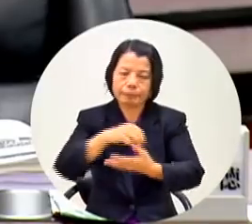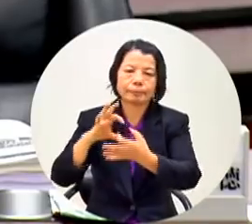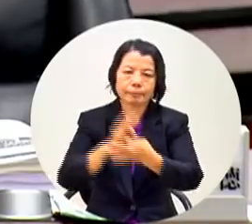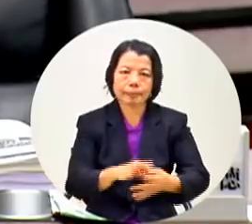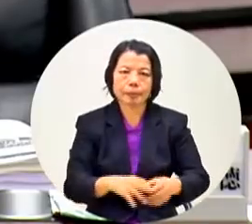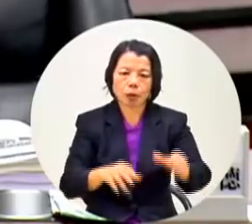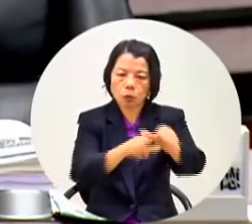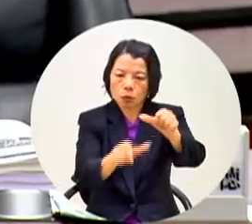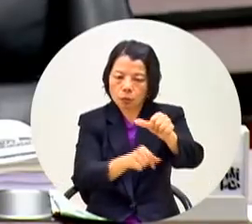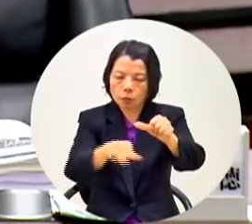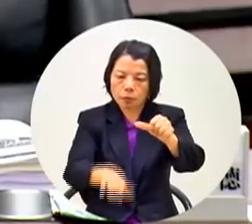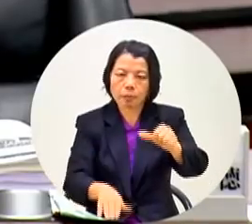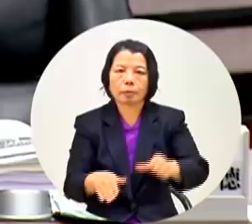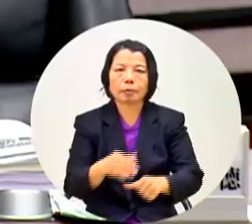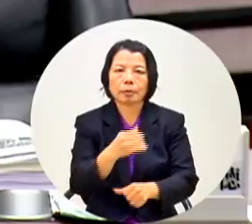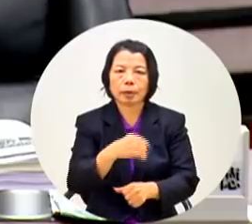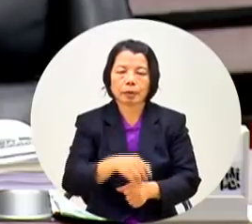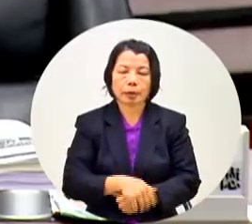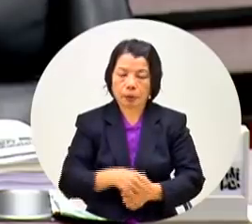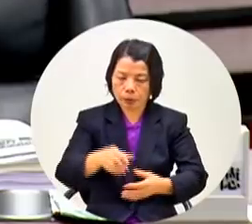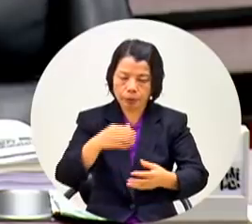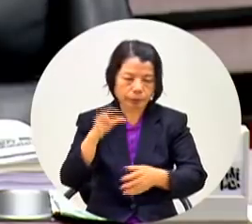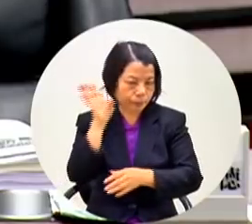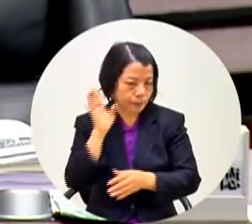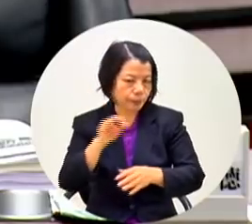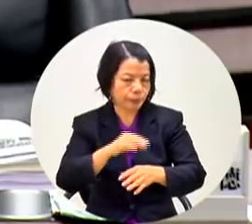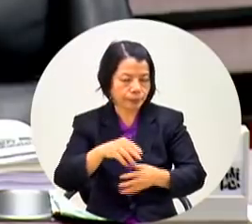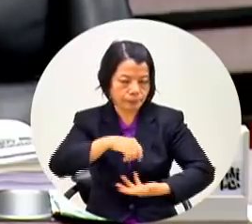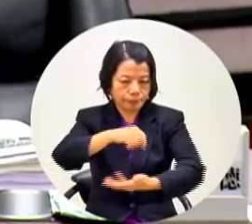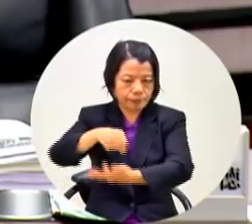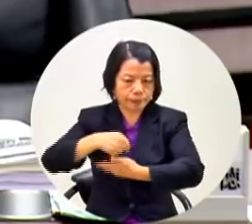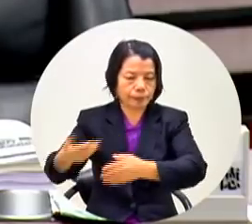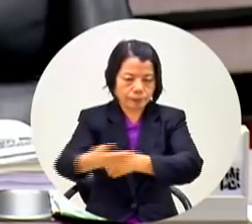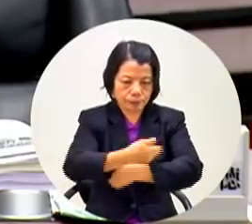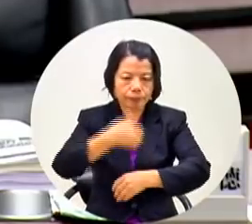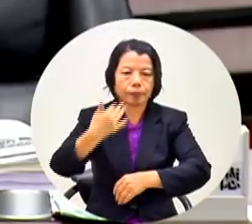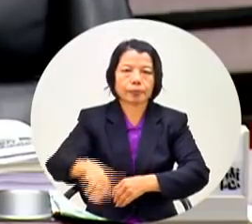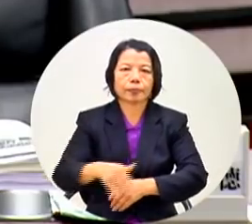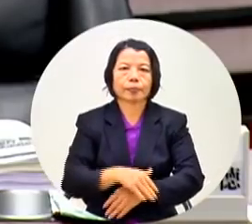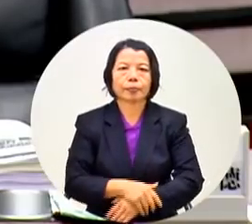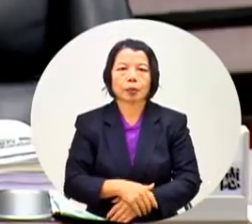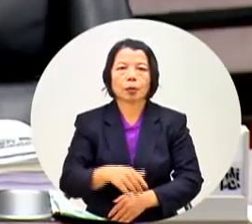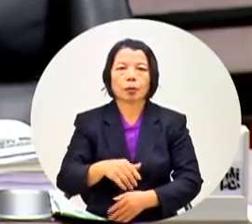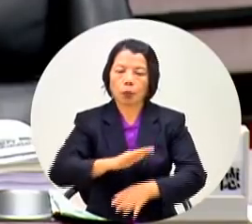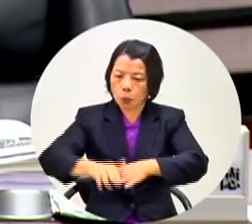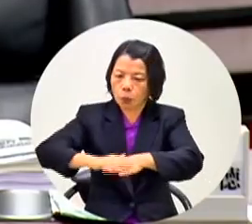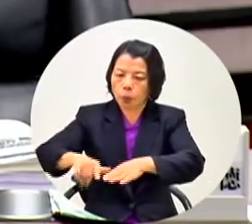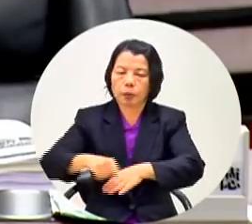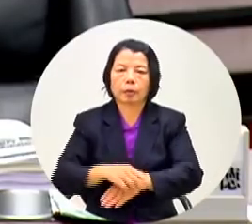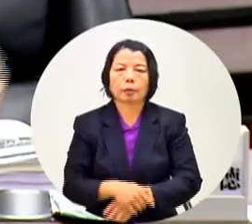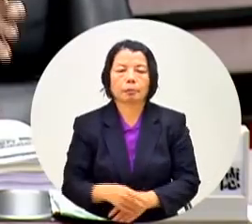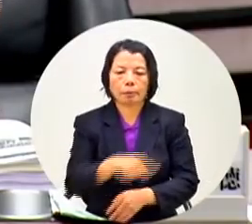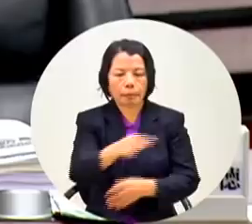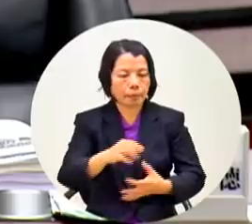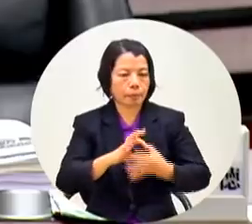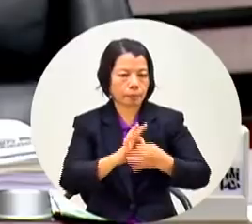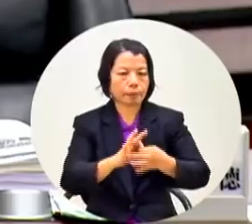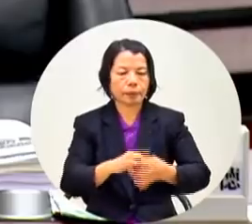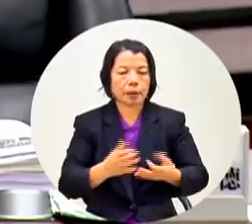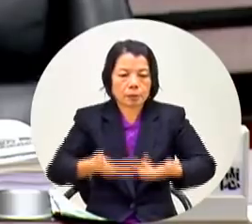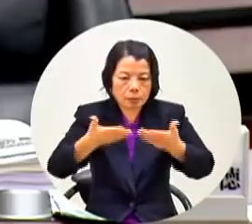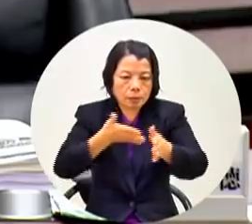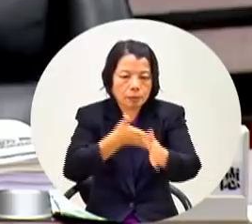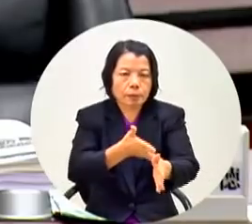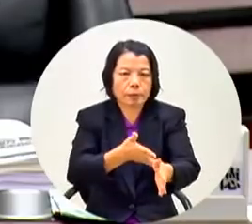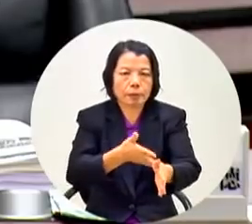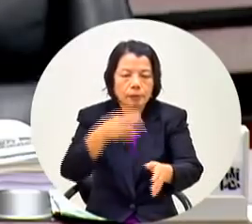接续怎么去处理哈。这个也跟市民朋友报告，让大家能够更关心，那让这个轻轨重新凝聚高雄